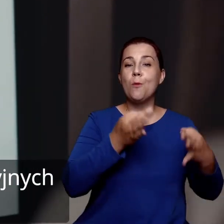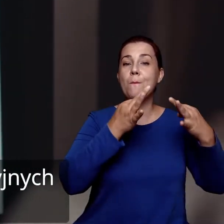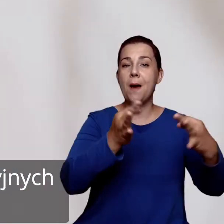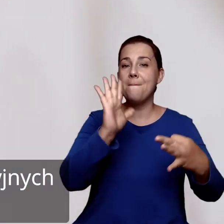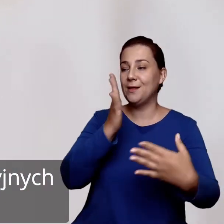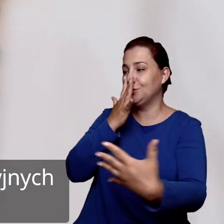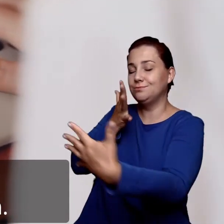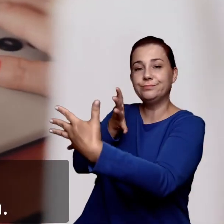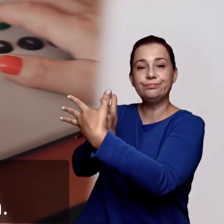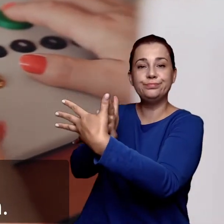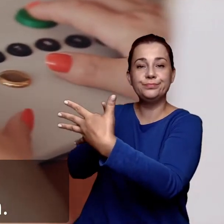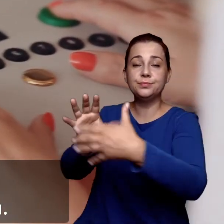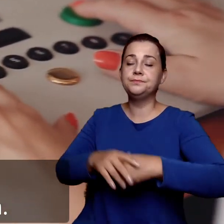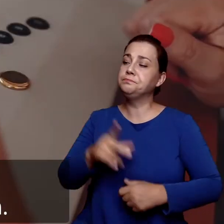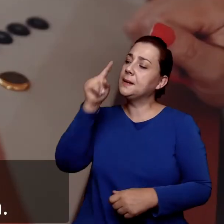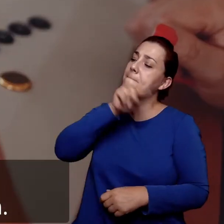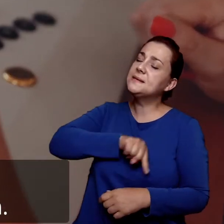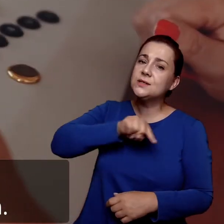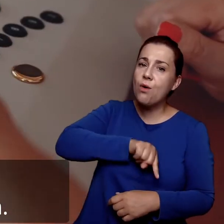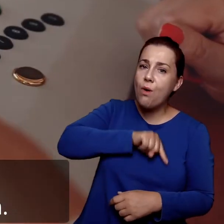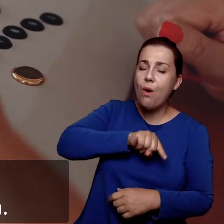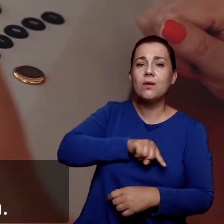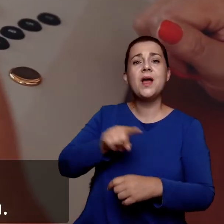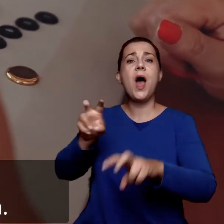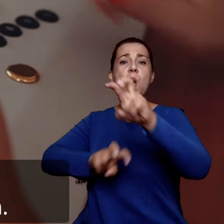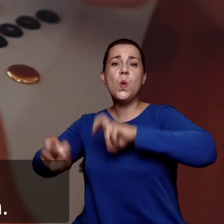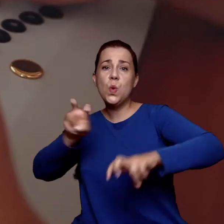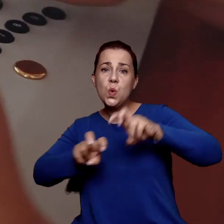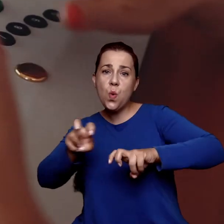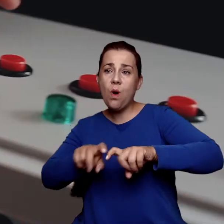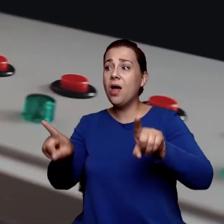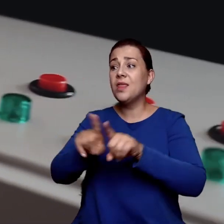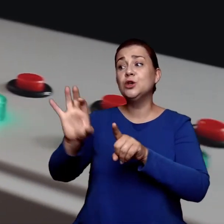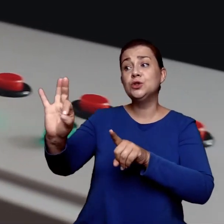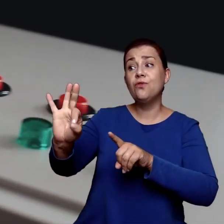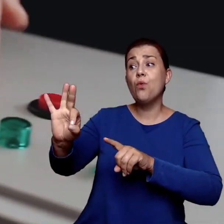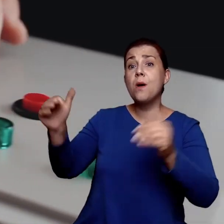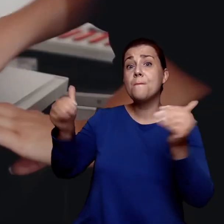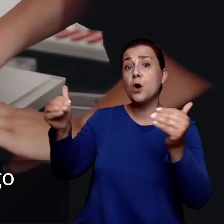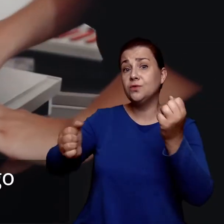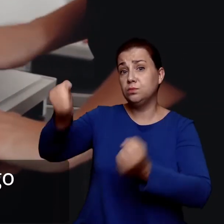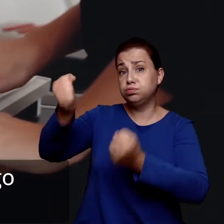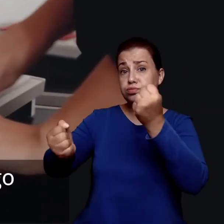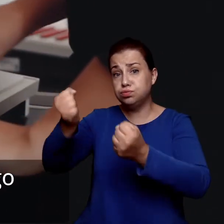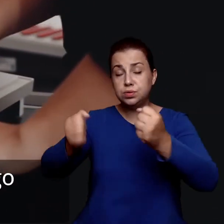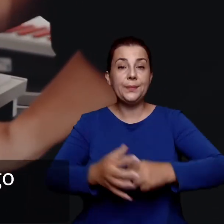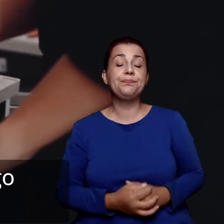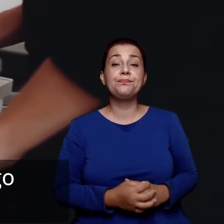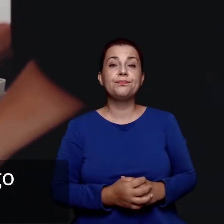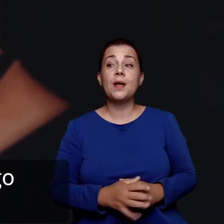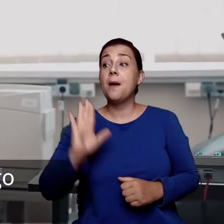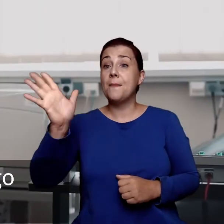zdiagnozowane zarówno pod kątem psychologicznym, ruchowym, pod kątem możliwości poruszania się. Zostaną